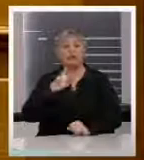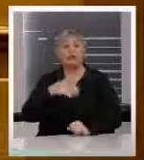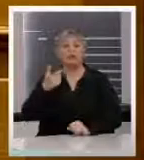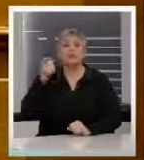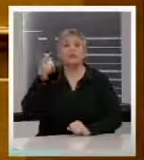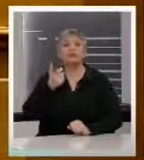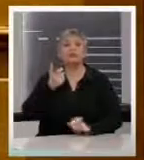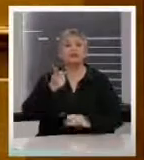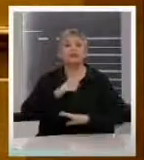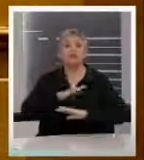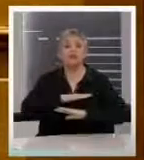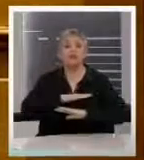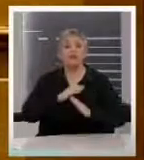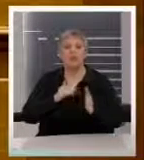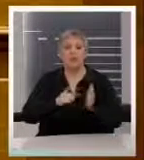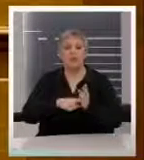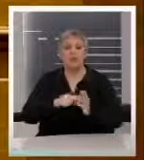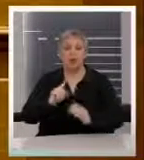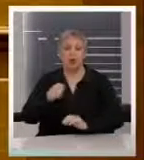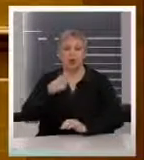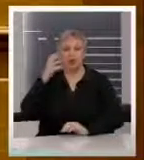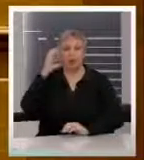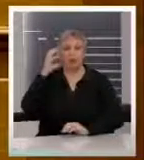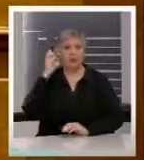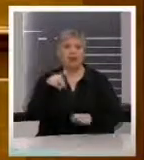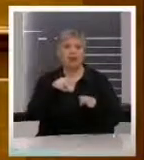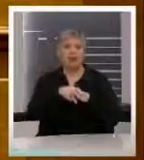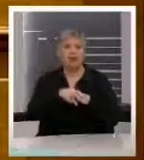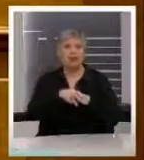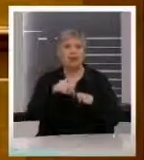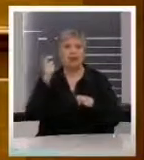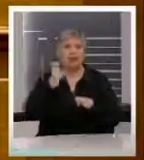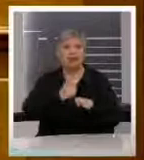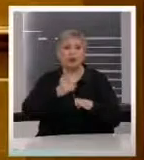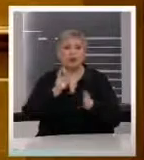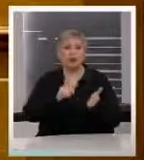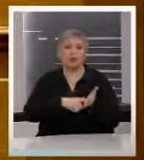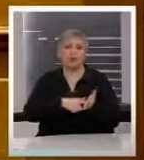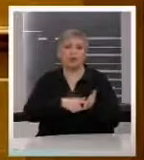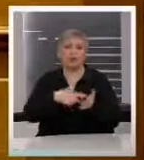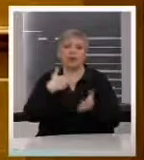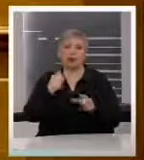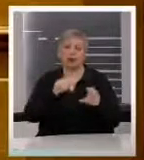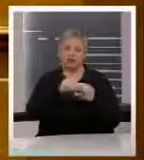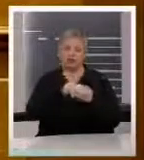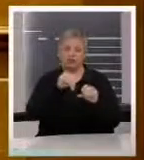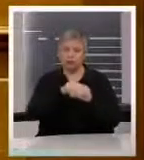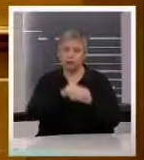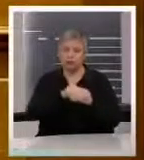από κανέναν η λήψη μέτρων για τη θωράκιση των μετοχικών ταμείων, ούτως ώστε να εκτελείται απρόσκοπτα η κοινωνική αποστολή